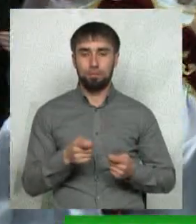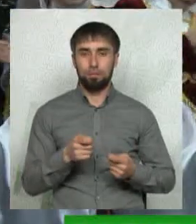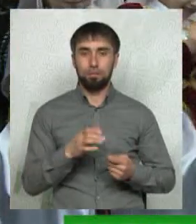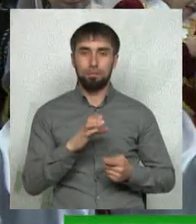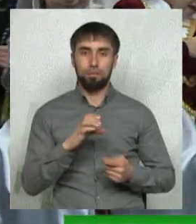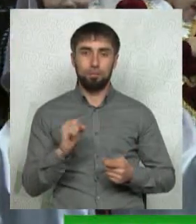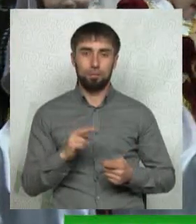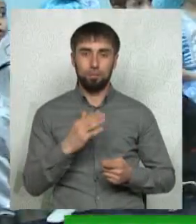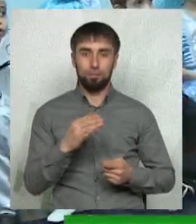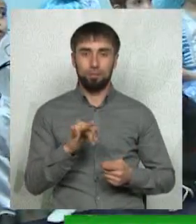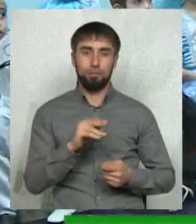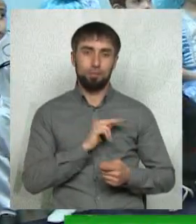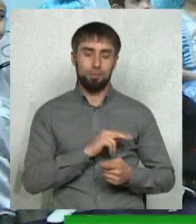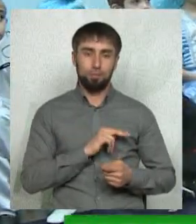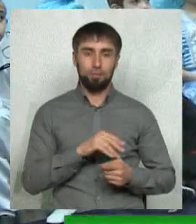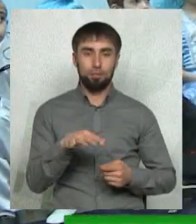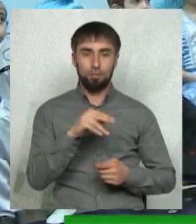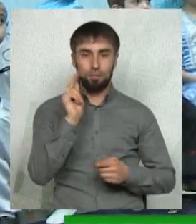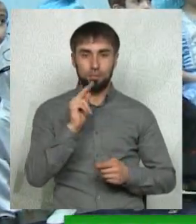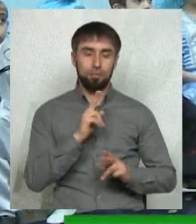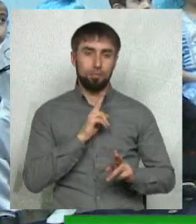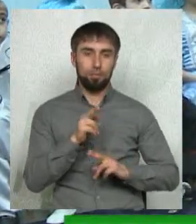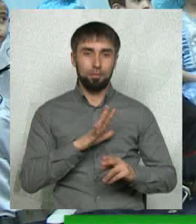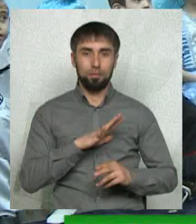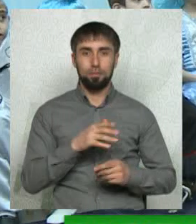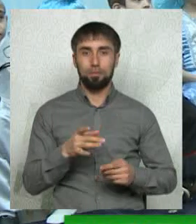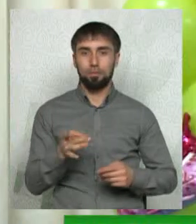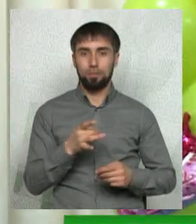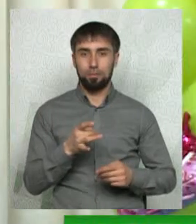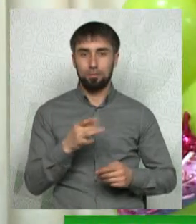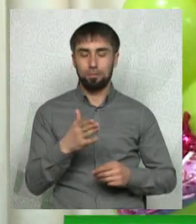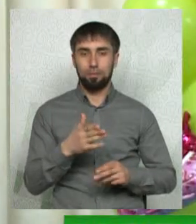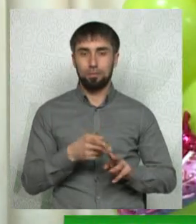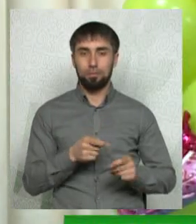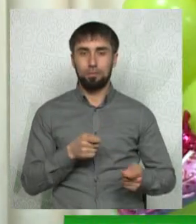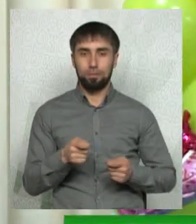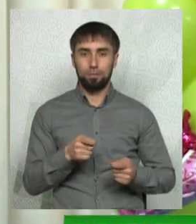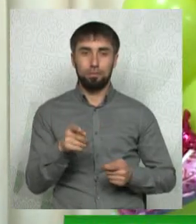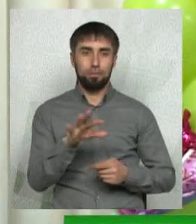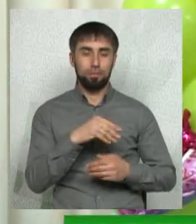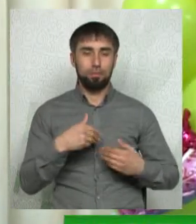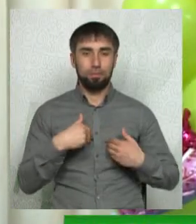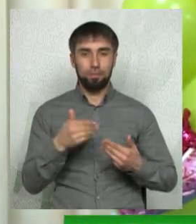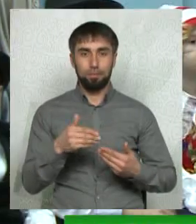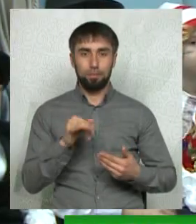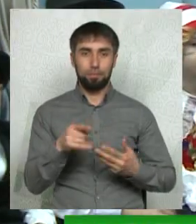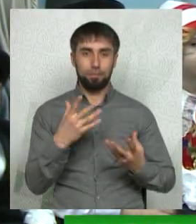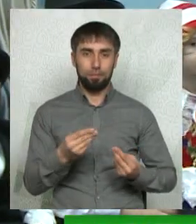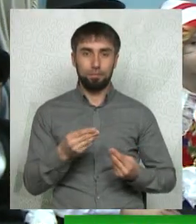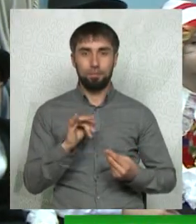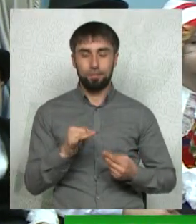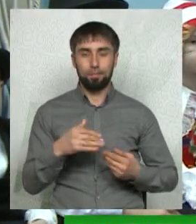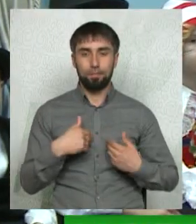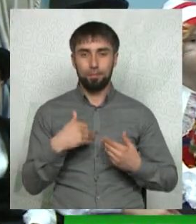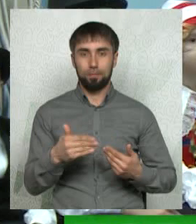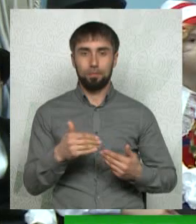к учащимся и работникам обратился руководитель региона. Махмуд Аликалиматов поздравил собравшихся с этим знаменательным днем и